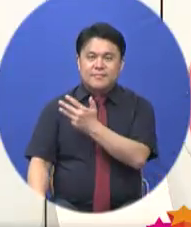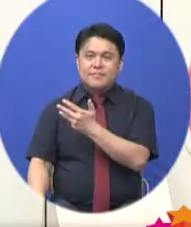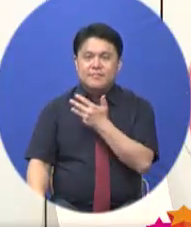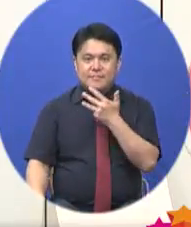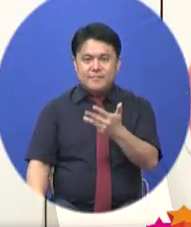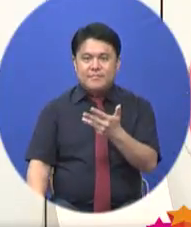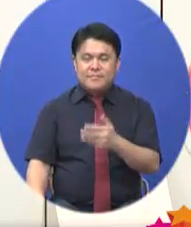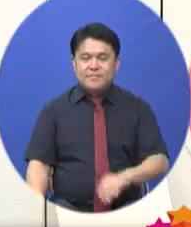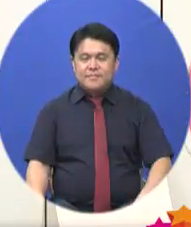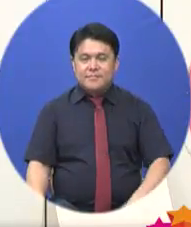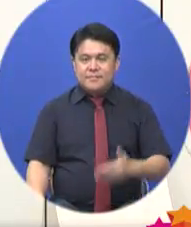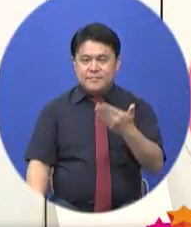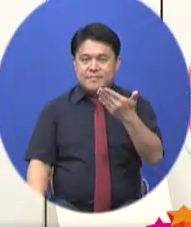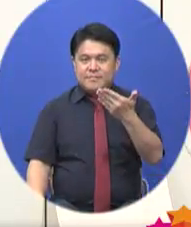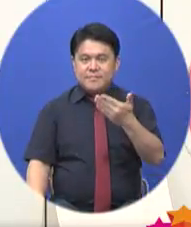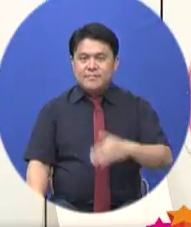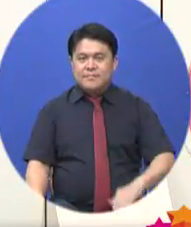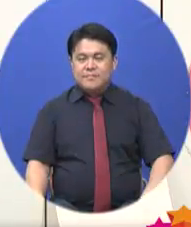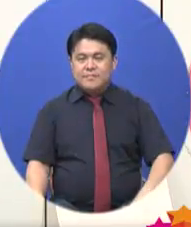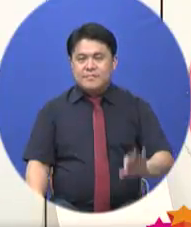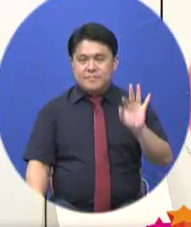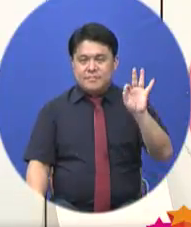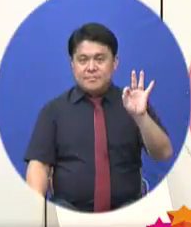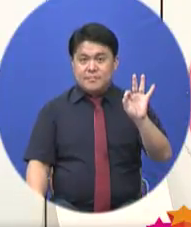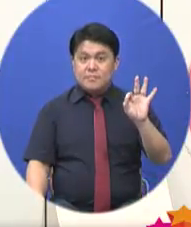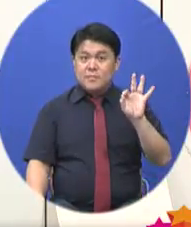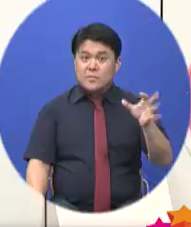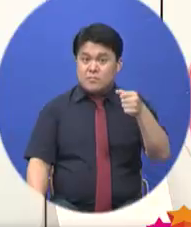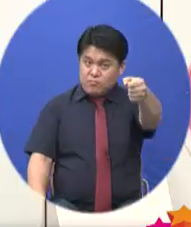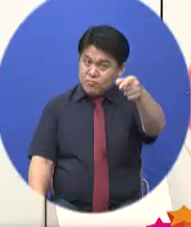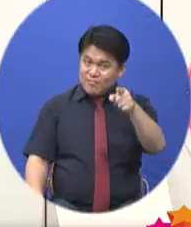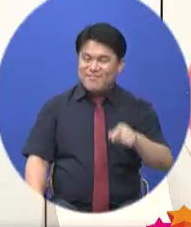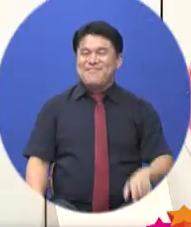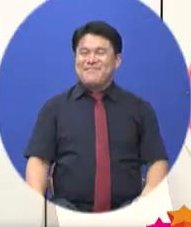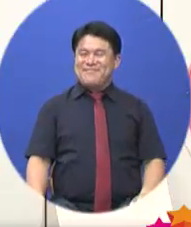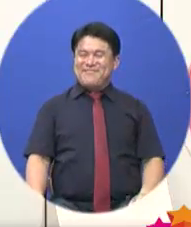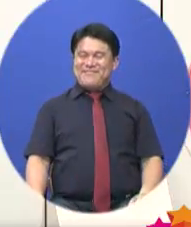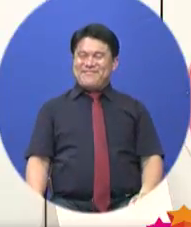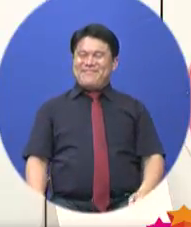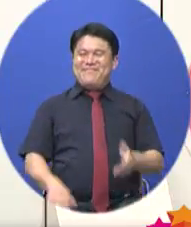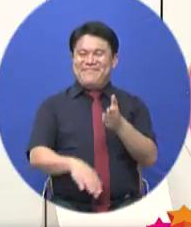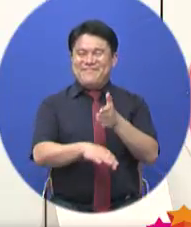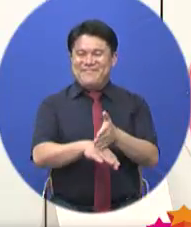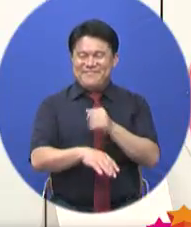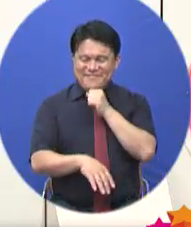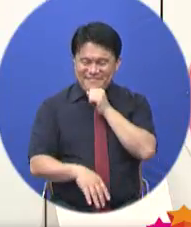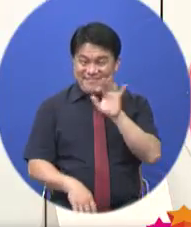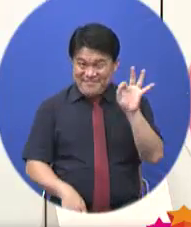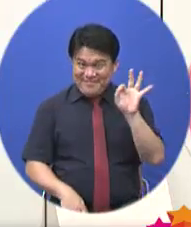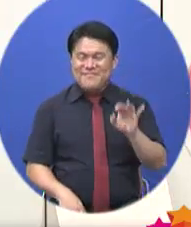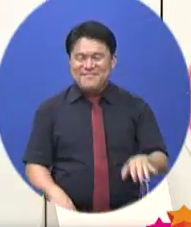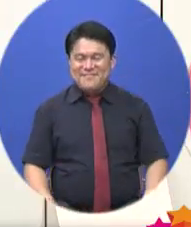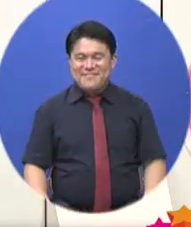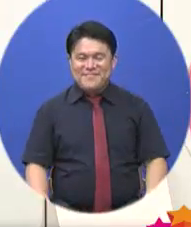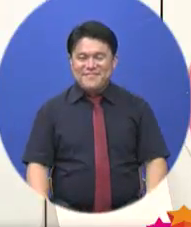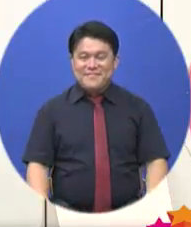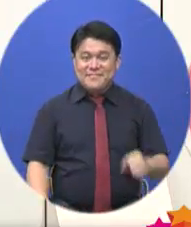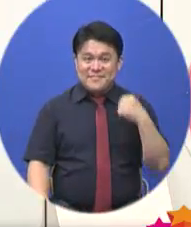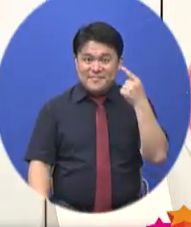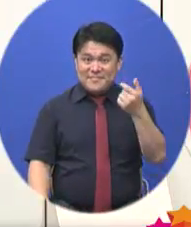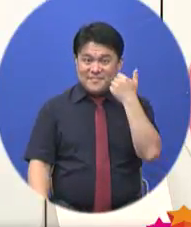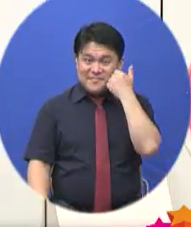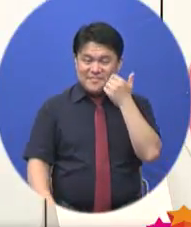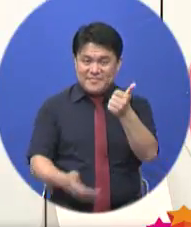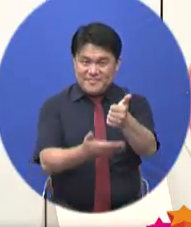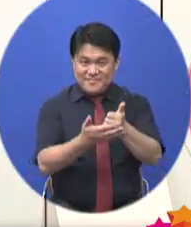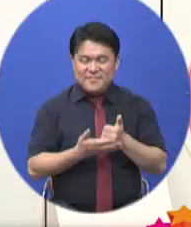8점, 8점, 9점, 10점. 그래도 10점 받으셨잖아요. 저 고마운 점수입니다. 네, 다음